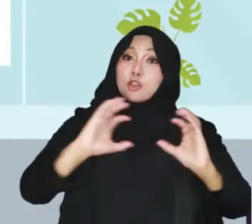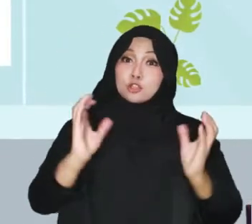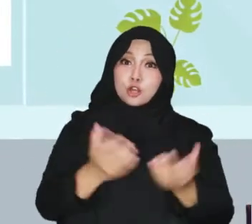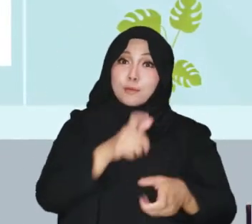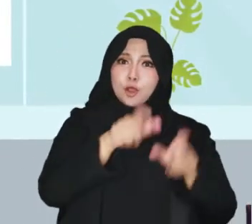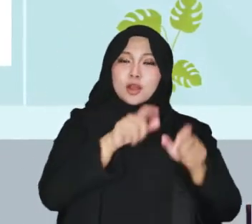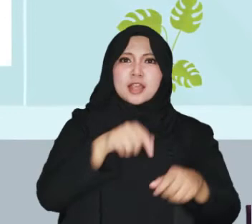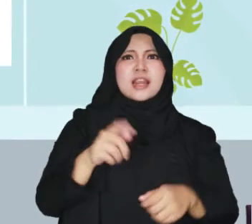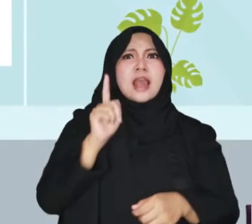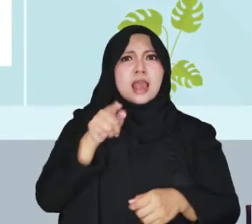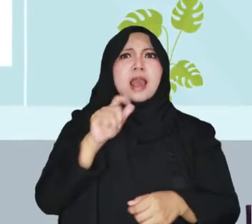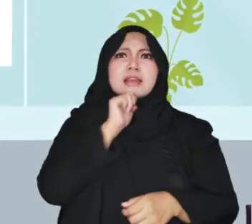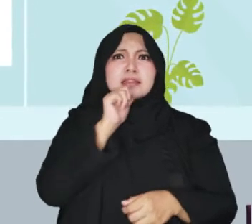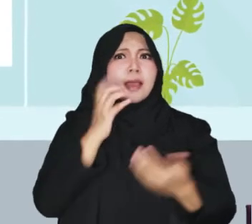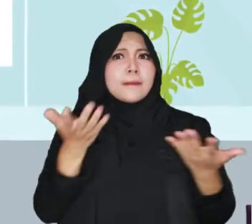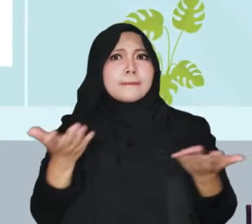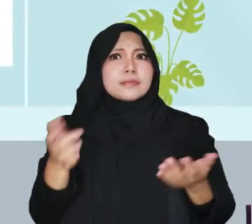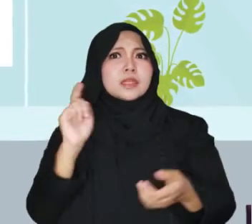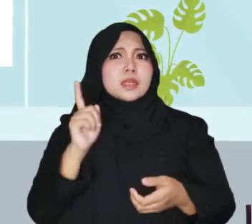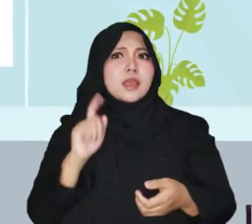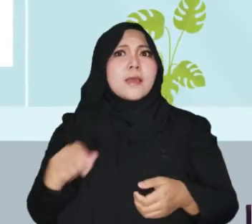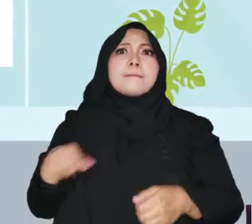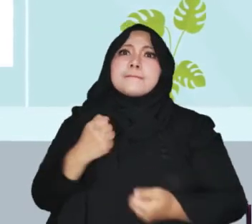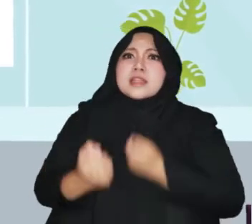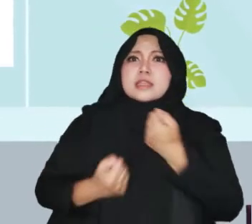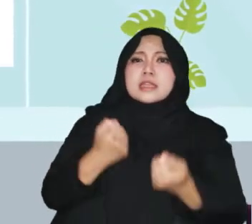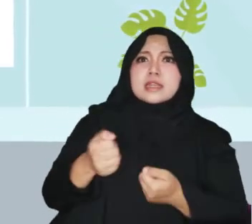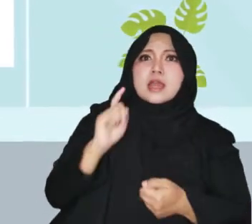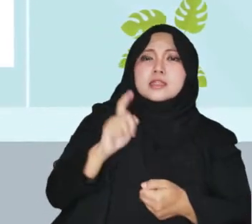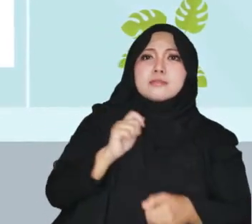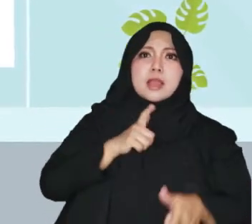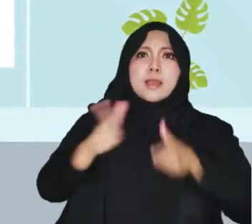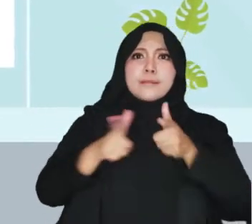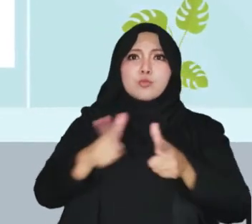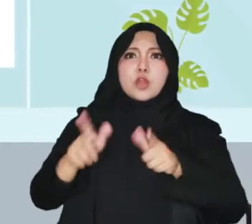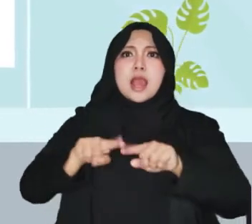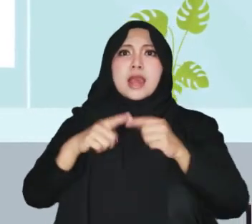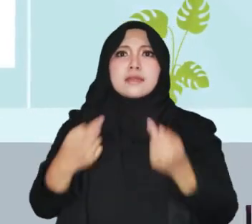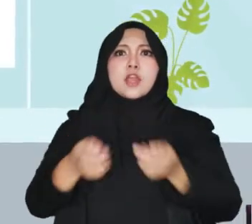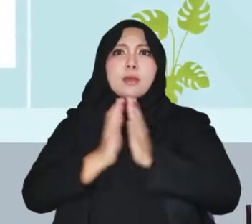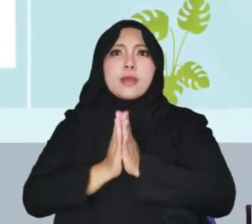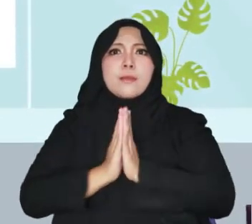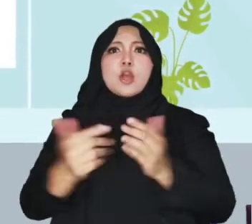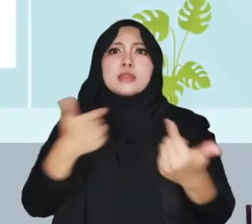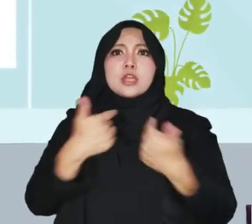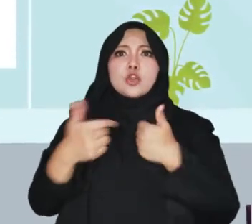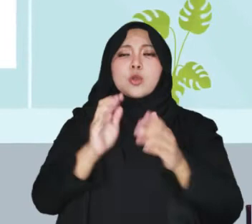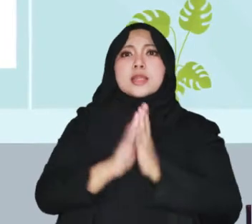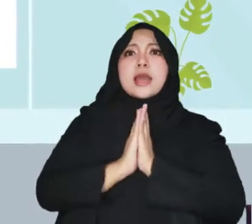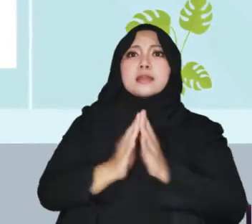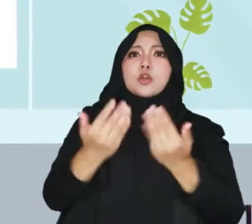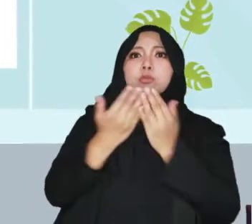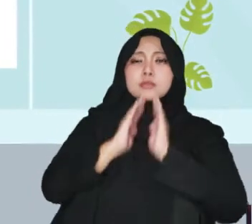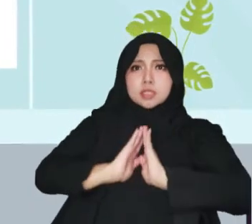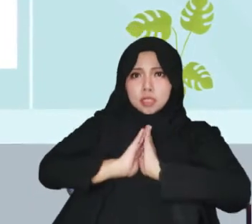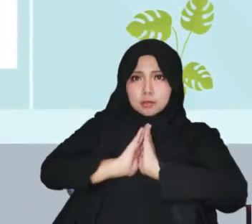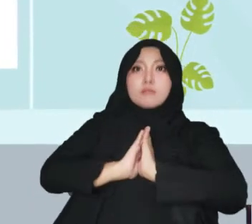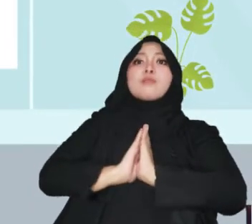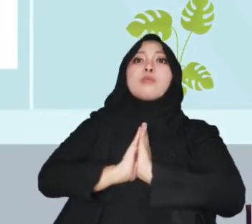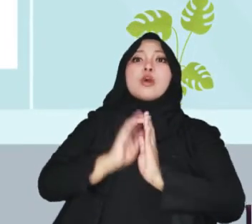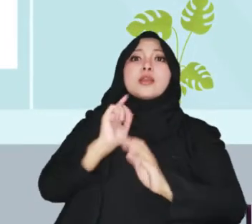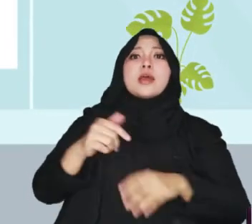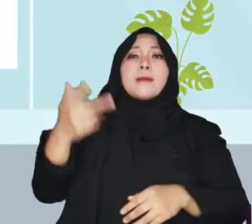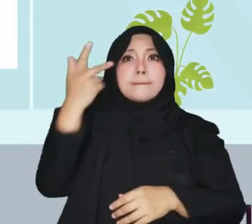Orang atau sekelompok orang yang dimaksud adalah pihak yang bertindak sebagai penggugat atau pemohon tergugat atau termohon terdakwa